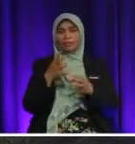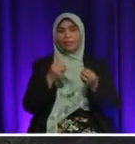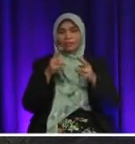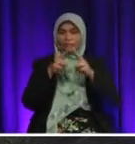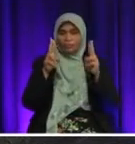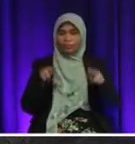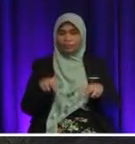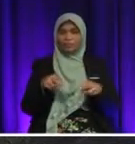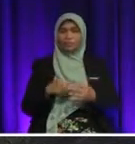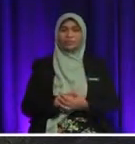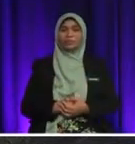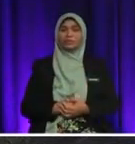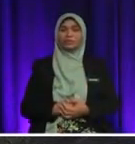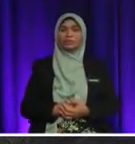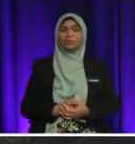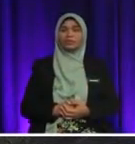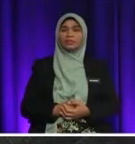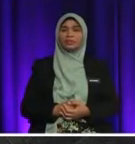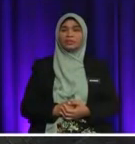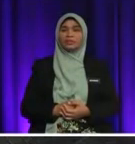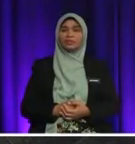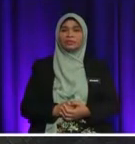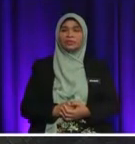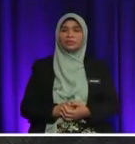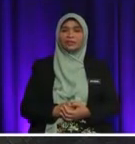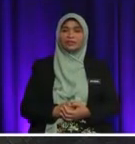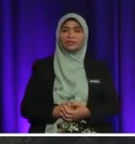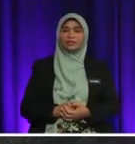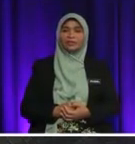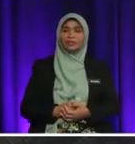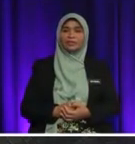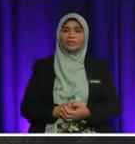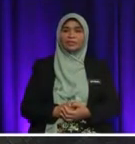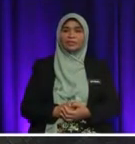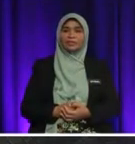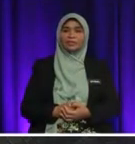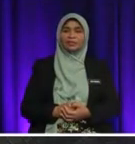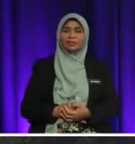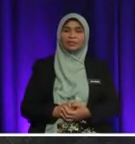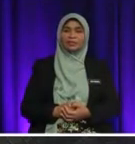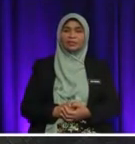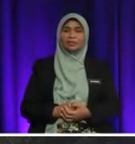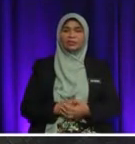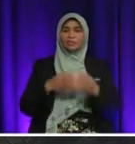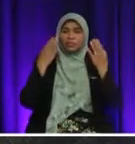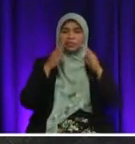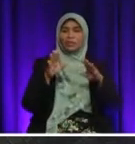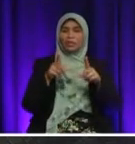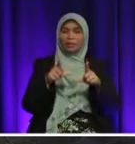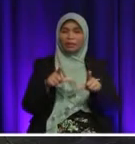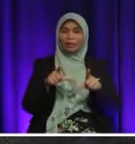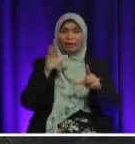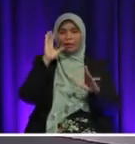slide ni. Jangan bagi Abang Fizi tengok. Boleh. Dia ingat tak balik. Okey. Okey, ini cikgu dah tamparkan